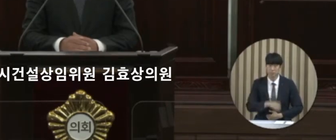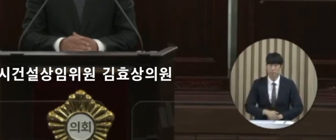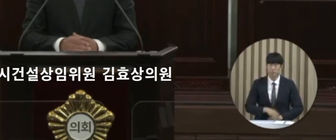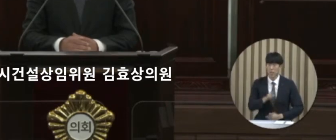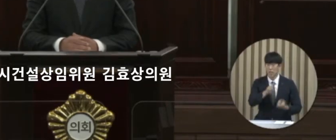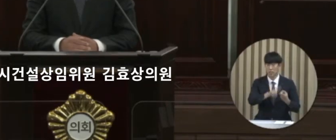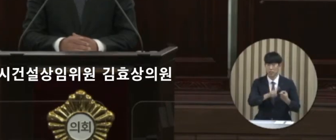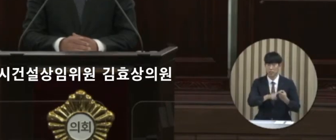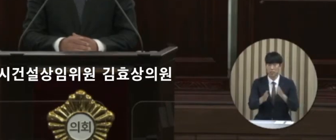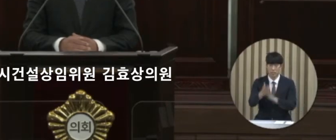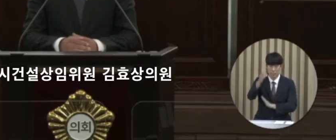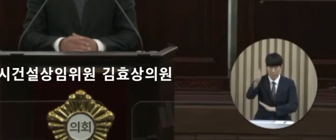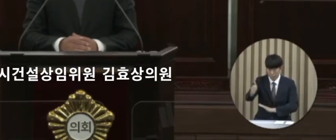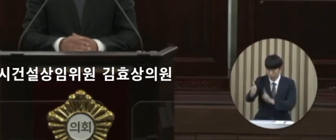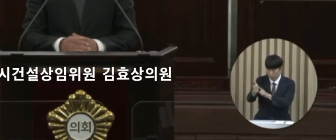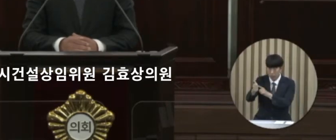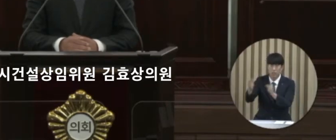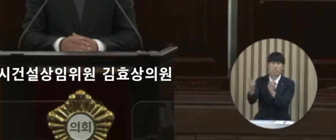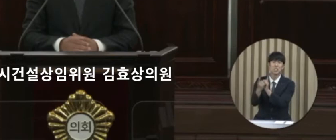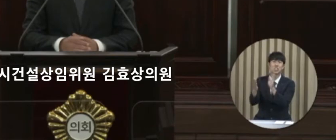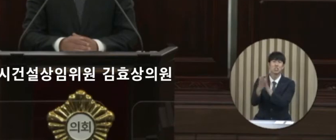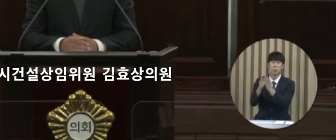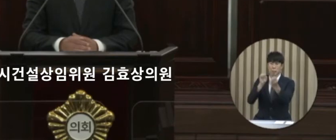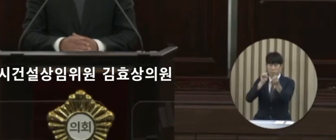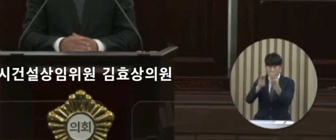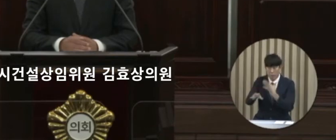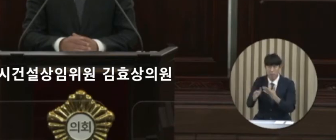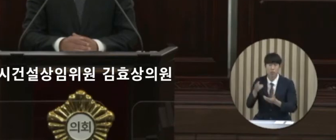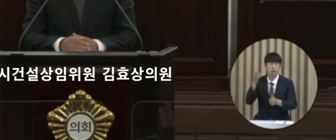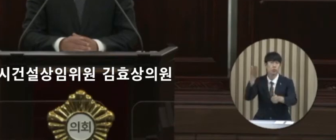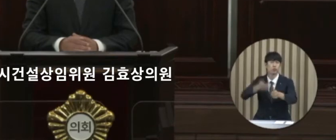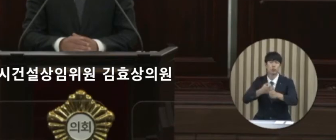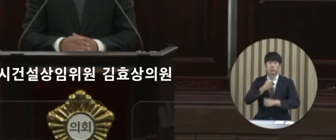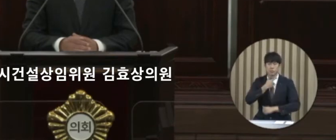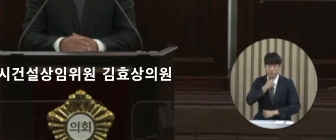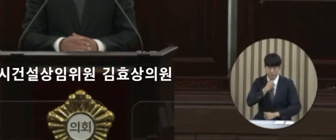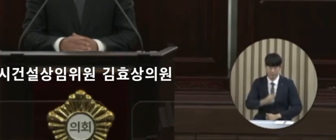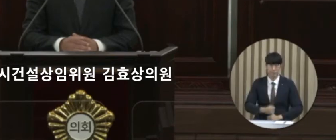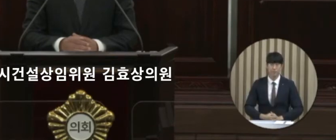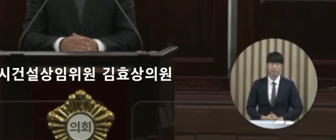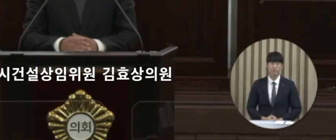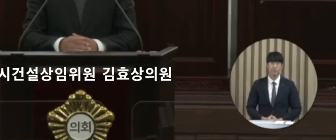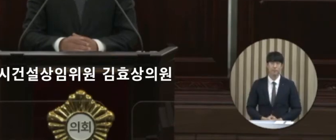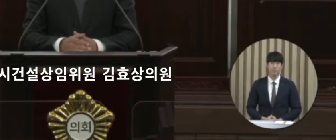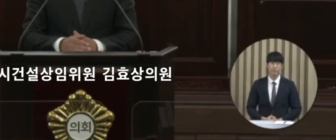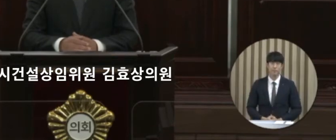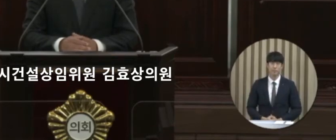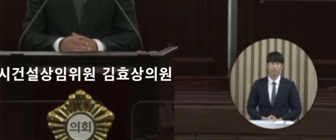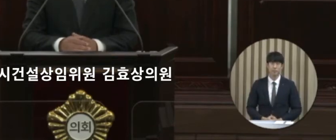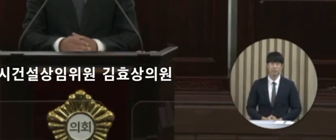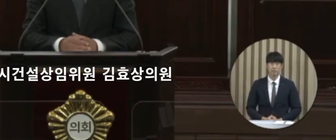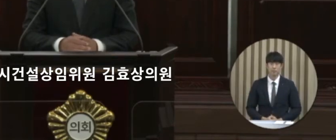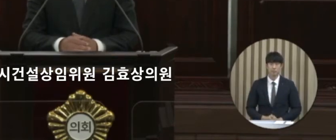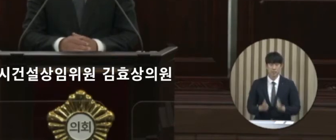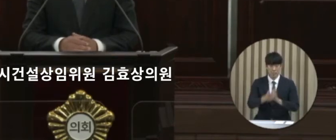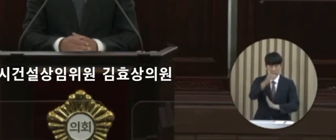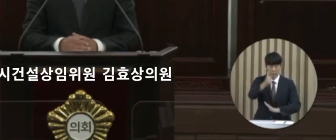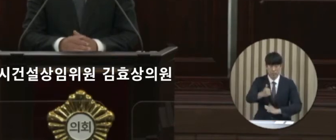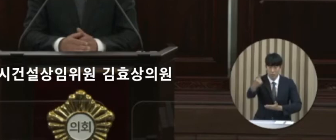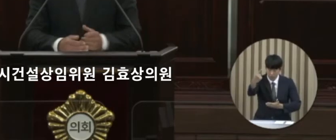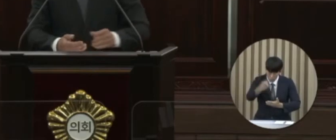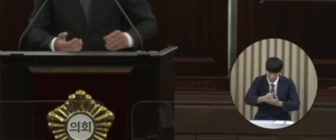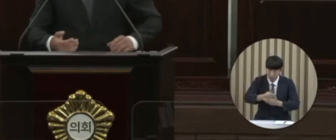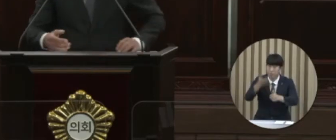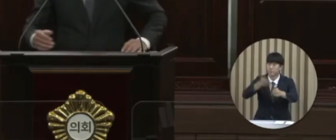대해 시장님한테 직접 답변을 듣고 싶어 시정질의를 신청하였습니다. 시장님, 앞으로 나오시길